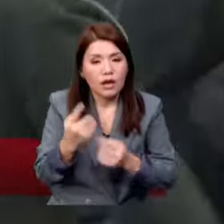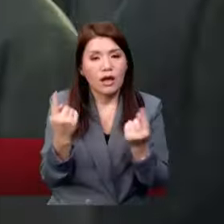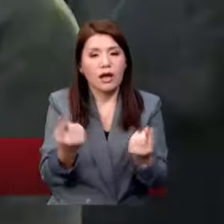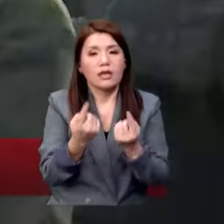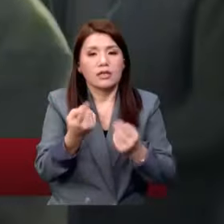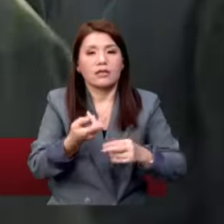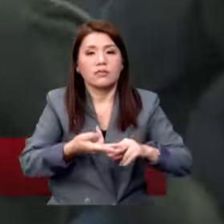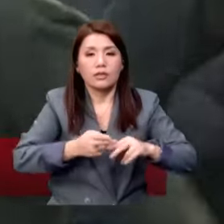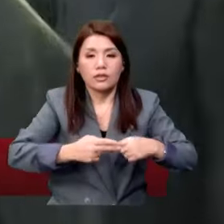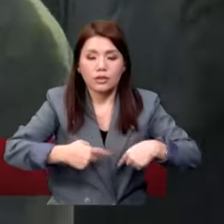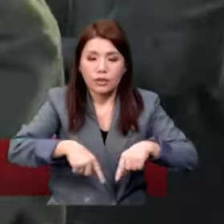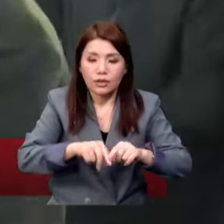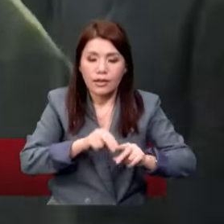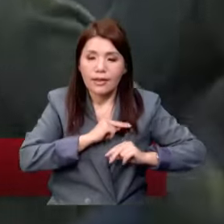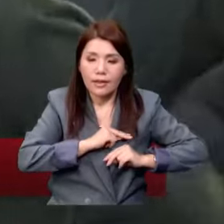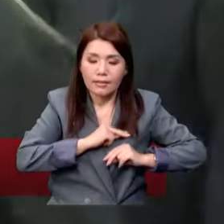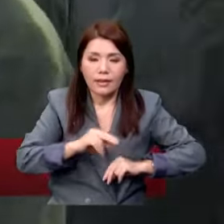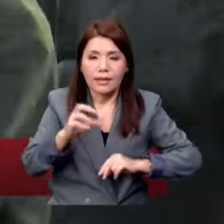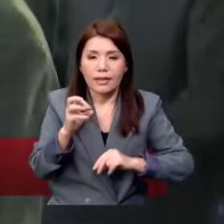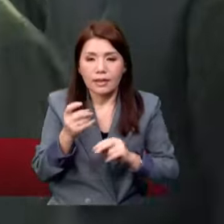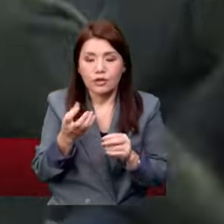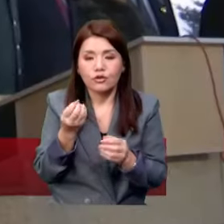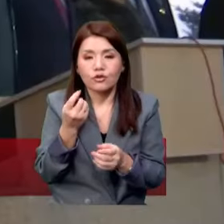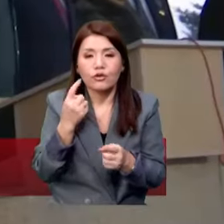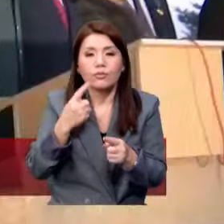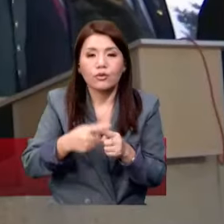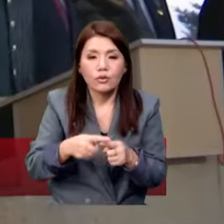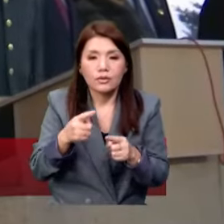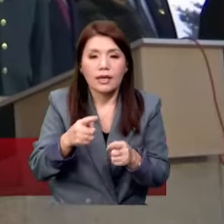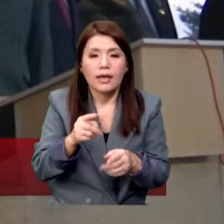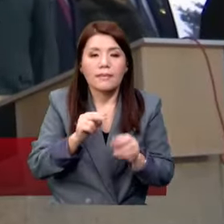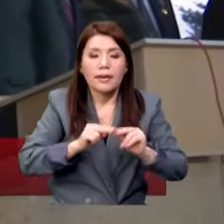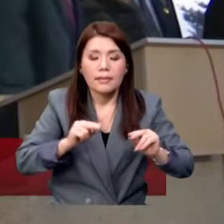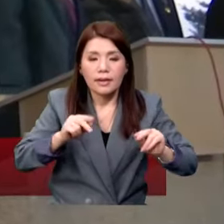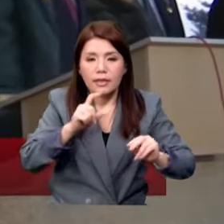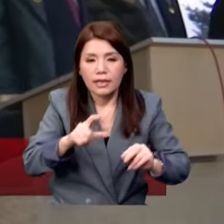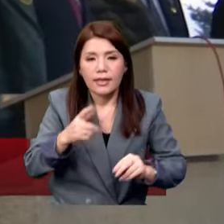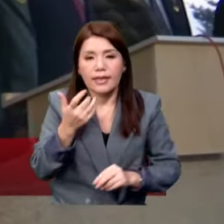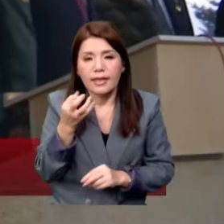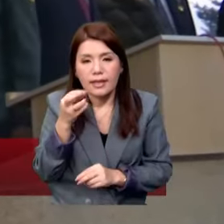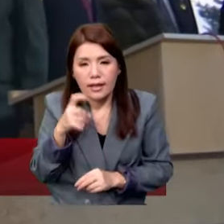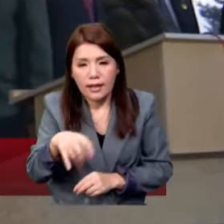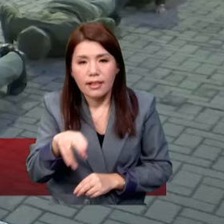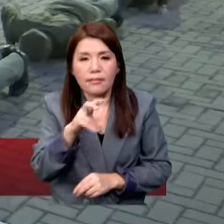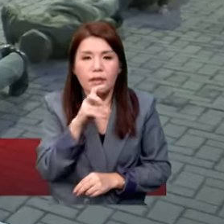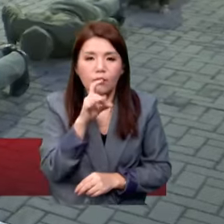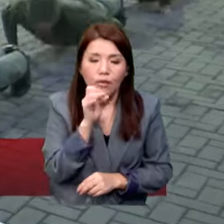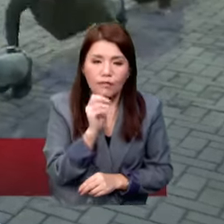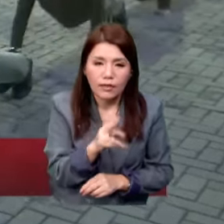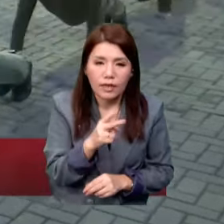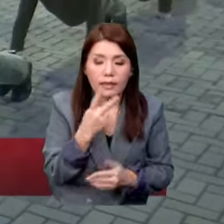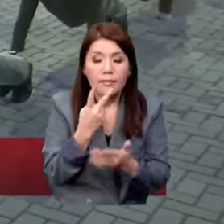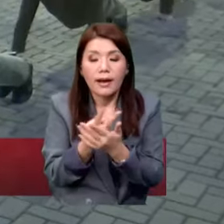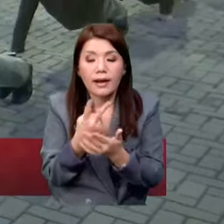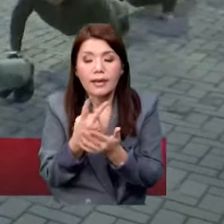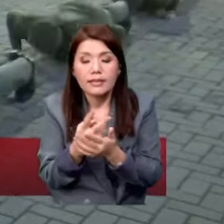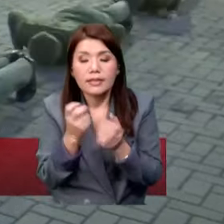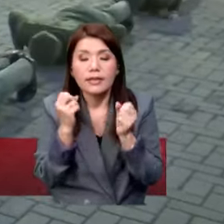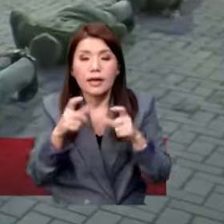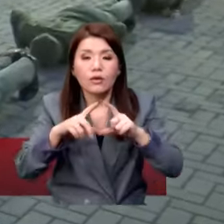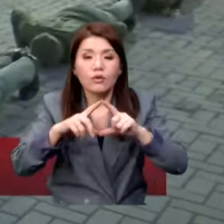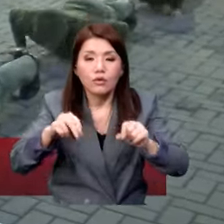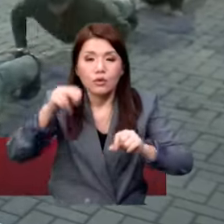Халык Кахарманы и Еңбек Ерлері, но также заслуженные преподаватели, генералы и полковники. Им показали, как